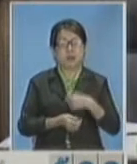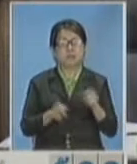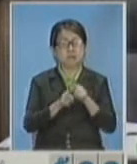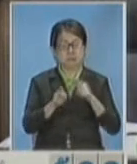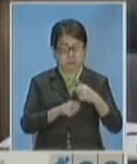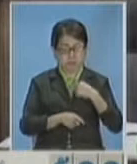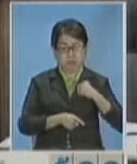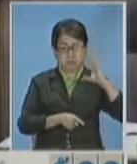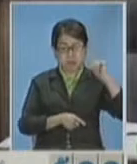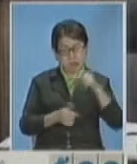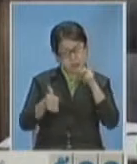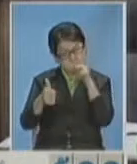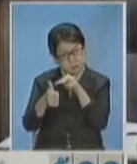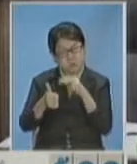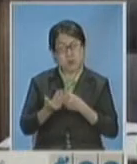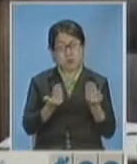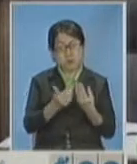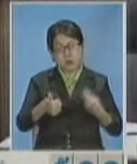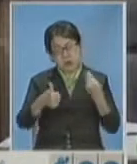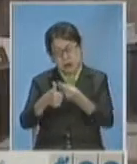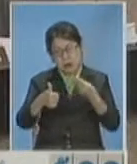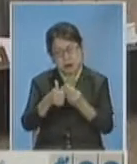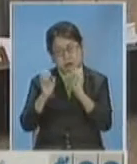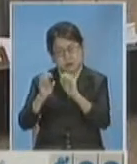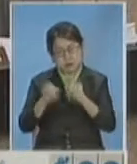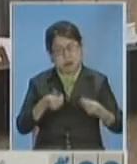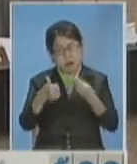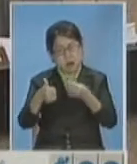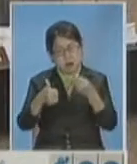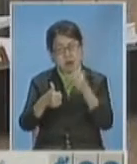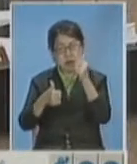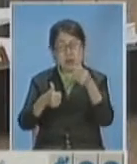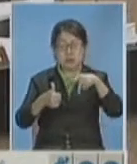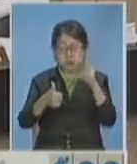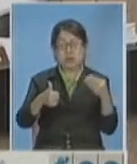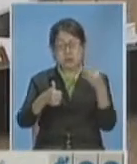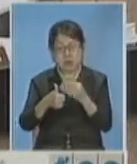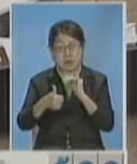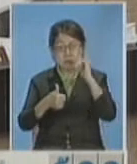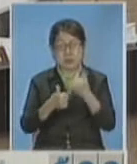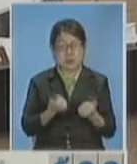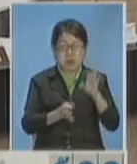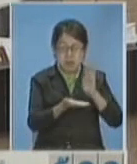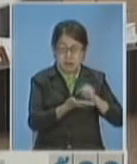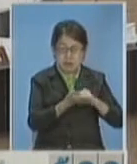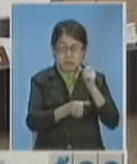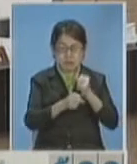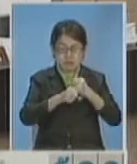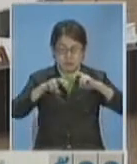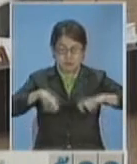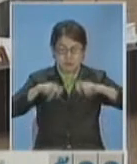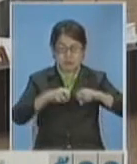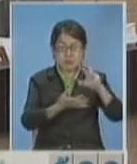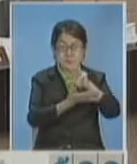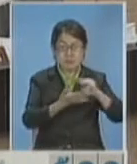พ่อเป็นแม่นะคะว่าเราจะดูว่าสิ่งที่เราให้กับลูกหลานเราเนี่ยเป็นสิ่งที่มีประโยชน์หรือไม่ผลงานวิจัยชัดเจนนะคะของมหาวิทยาลัยศรีน